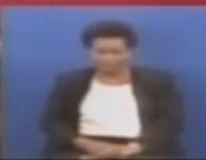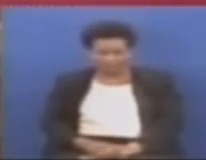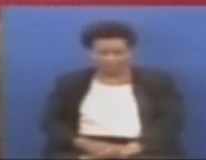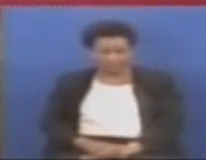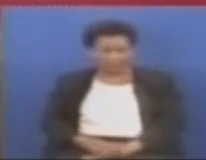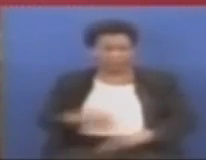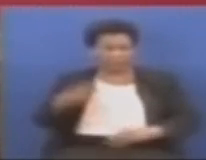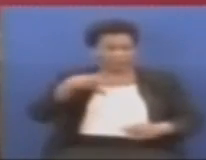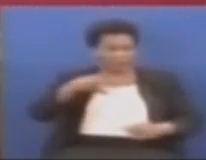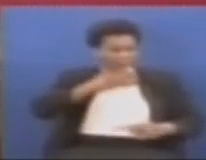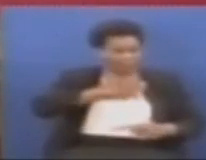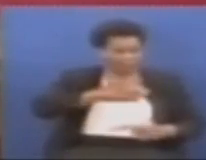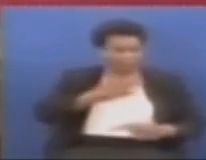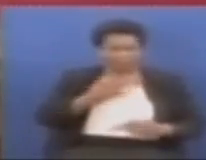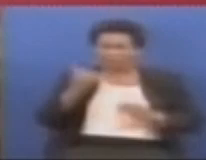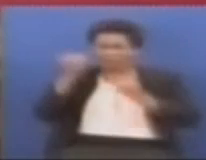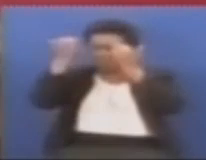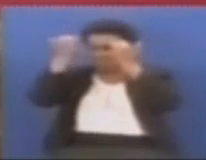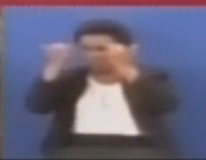walioko vijijini.